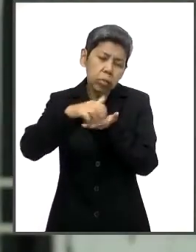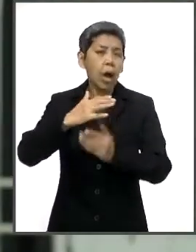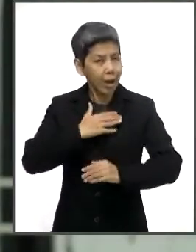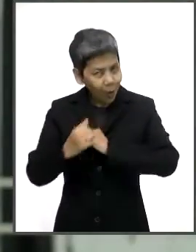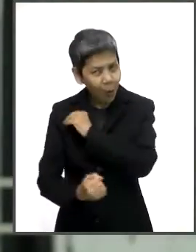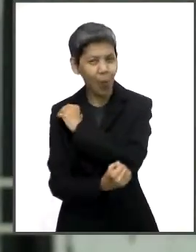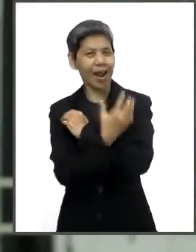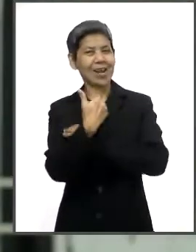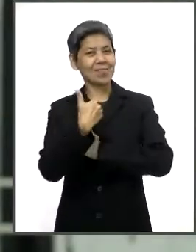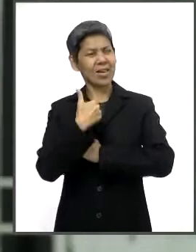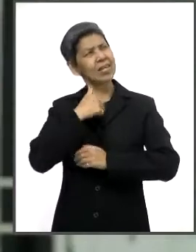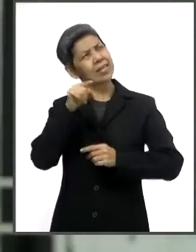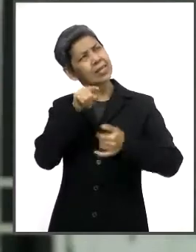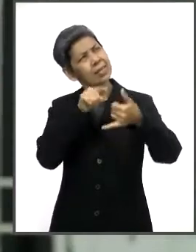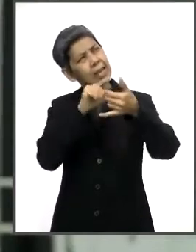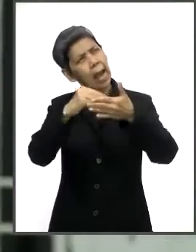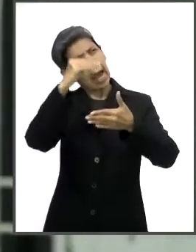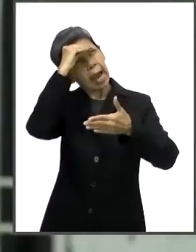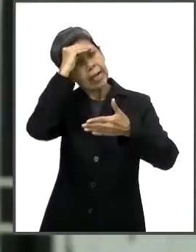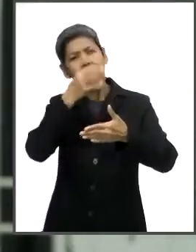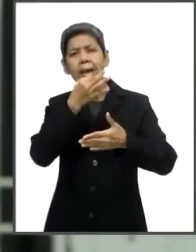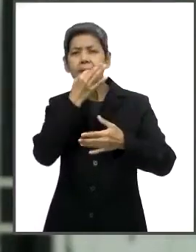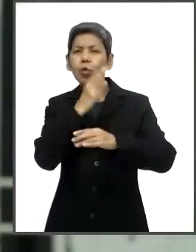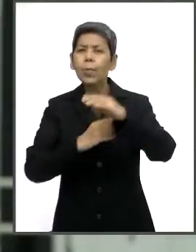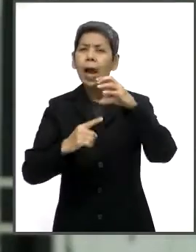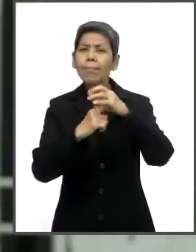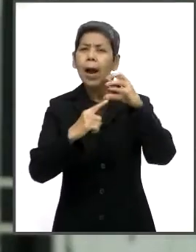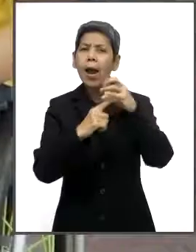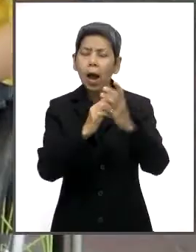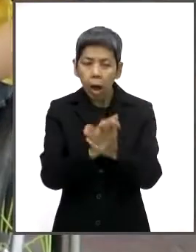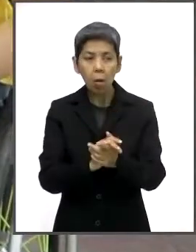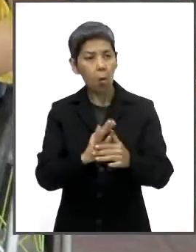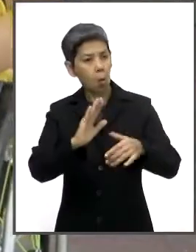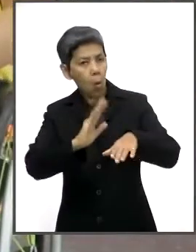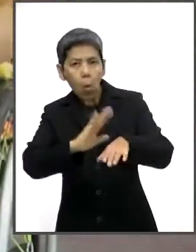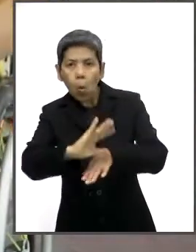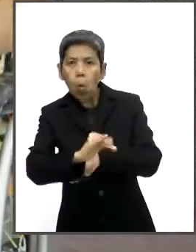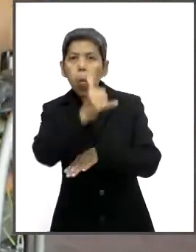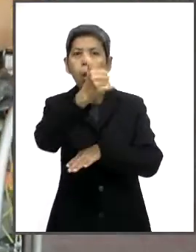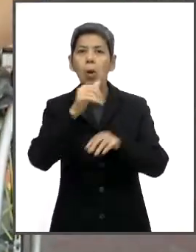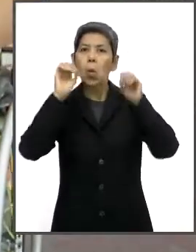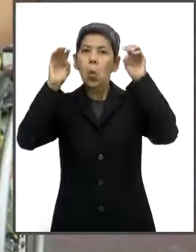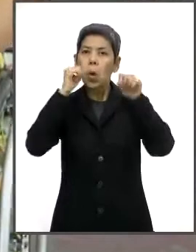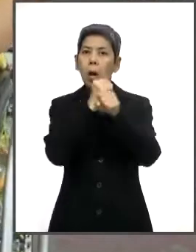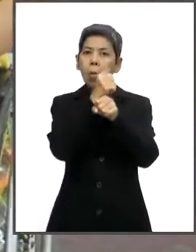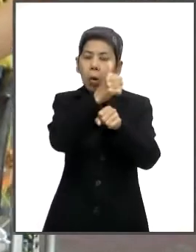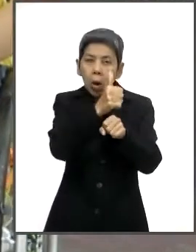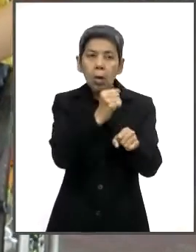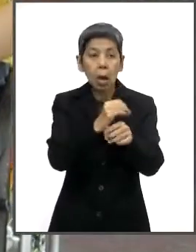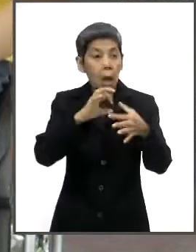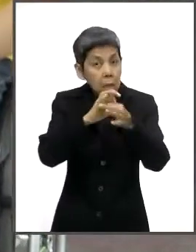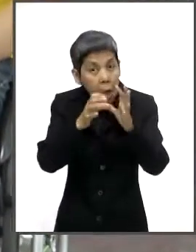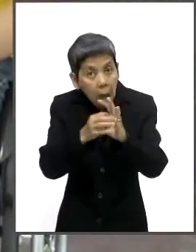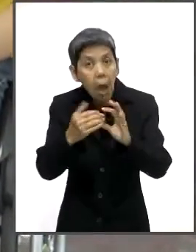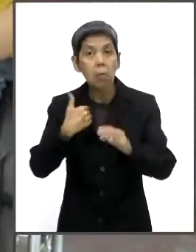ขาได้มีโอกาสตอนนั้นจำได้ว่าเขาไปเรียนที่อาชีวะพระมหาไทยต่อแล้วเขาประสบความสำเร็จแล้วเขาได้เป็นอาจารย์อยู่ในนั้นและได้